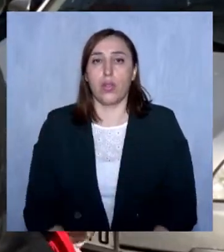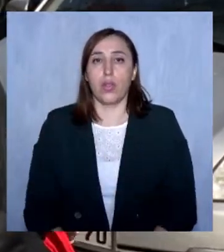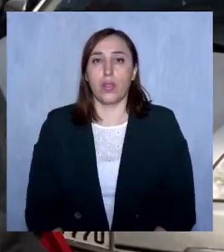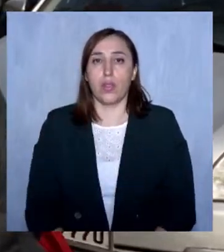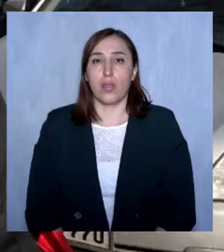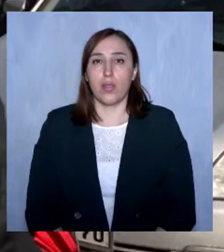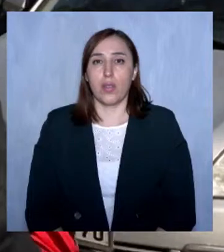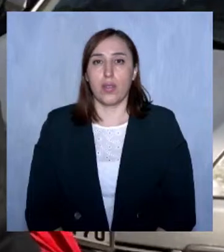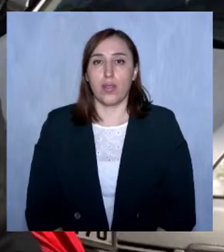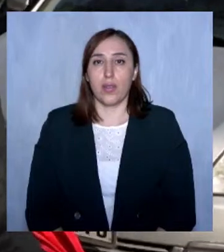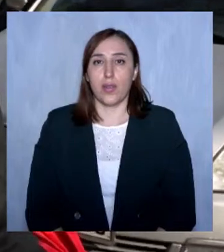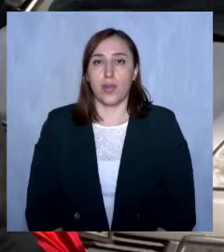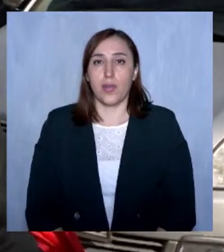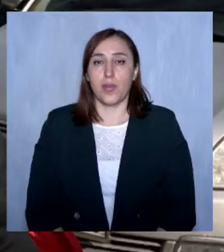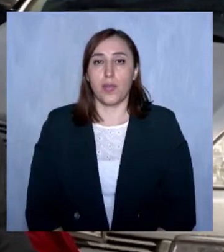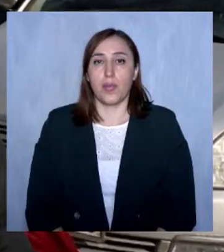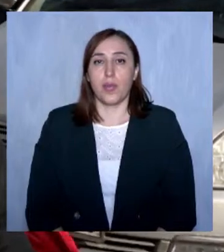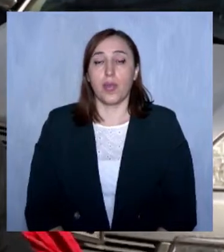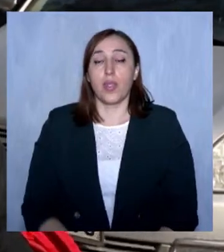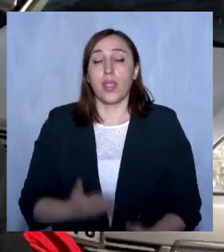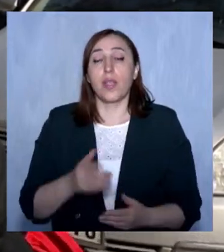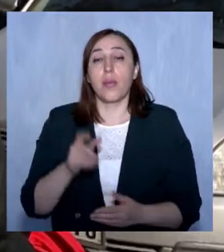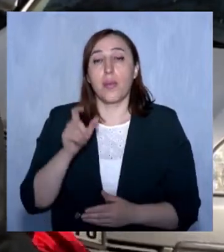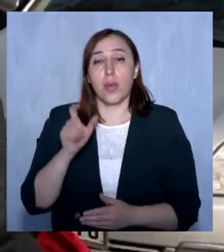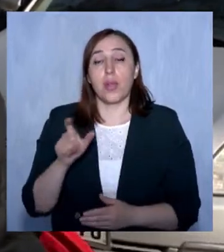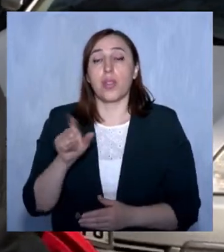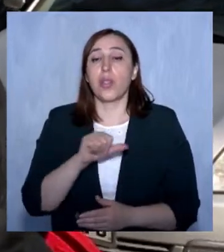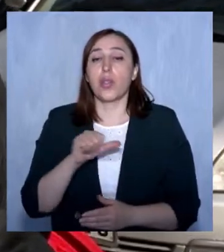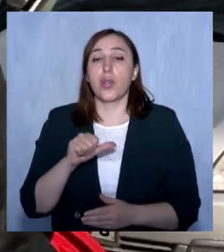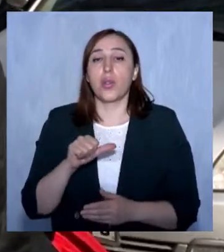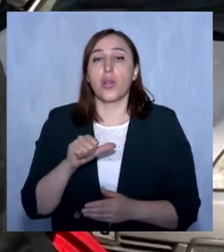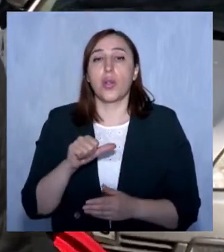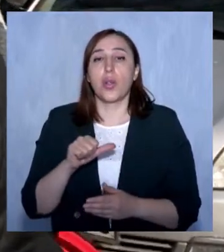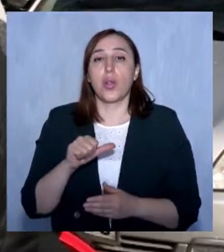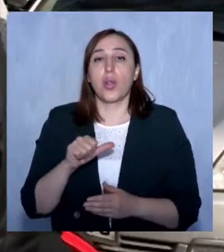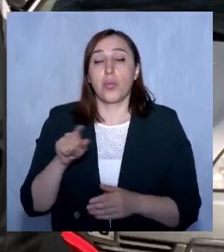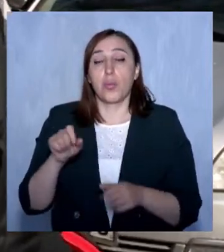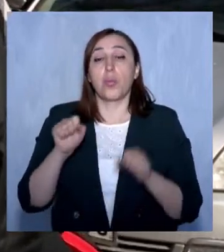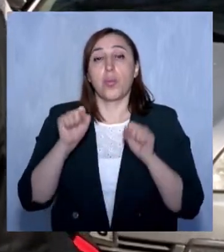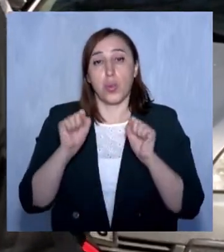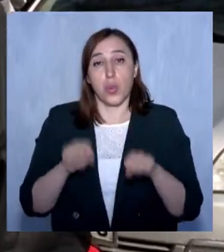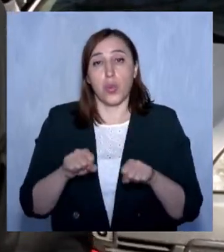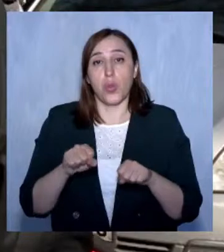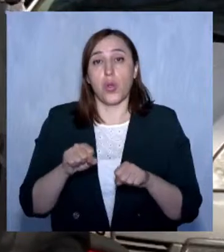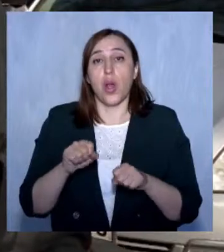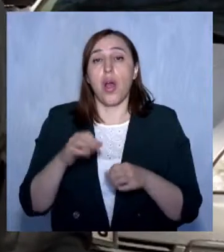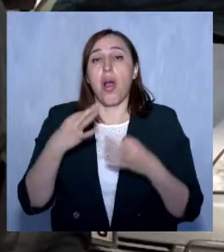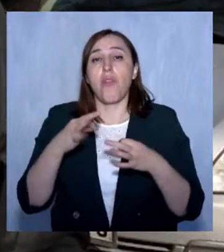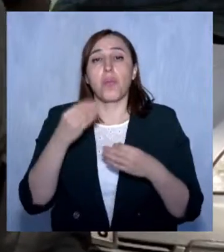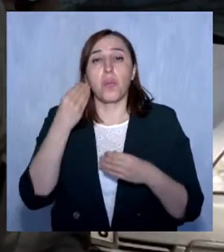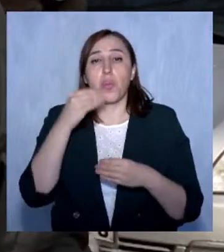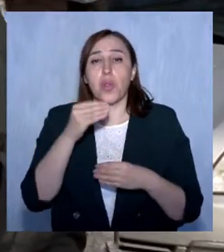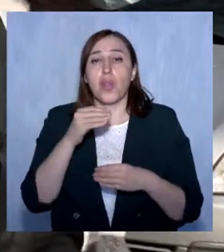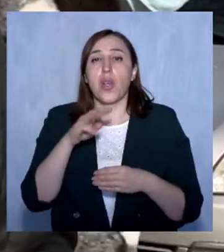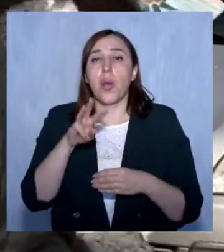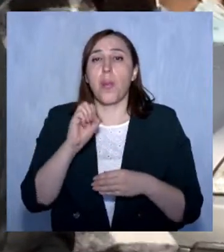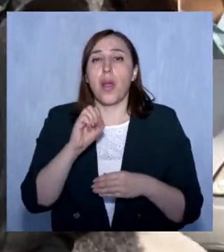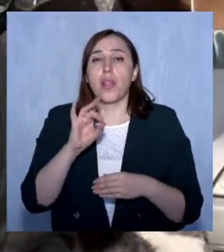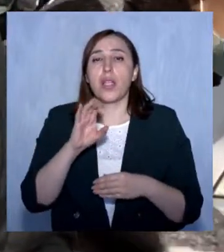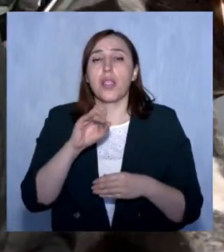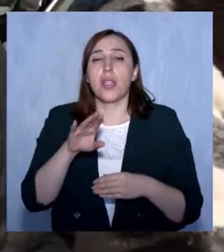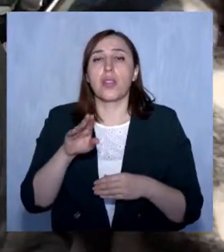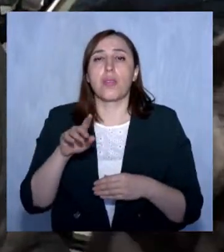մի մարդիրան թուլ ատալիս զենց ասեմ։ Մերսետեսով մանգալ պետական